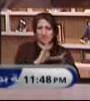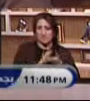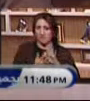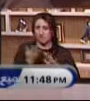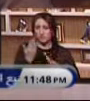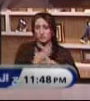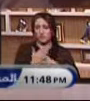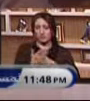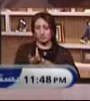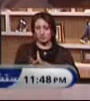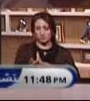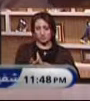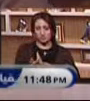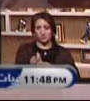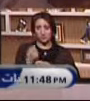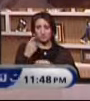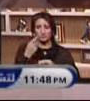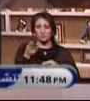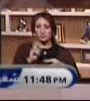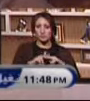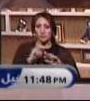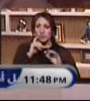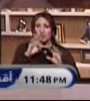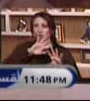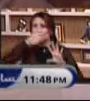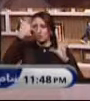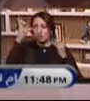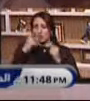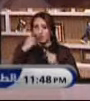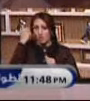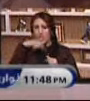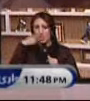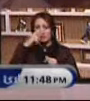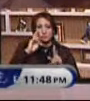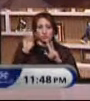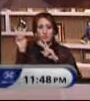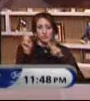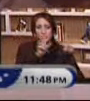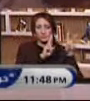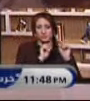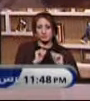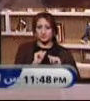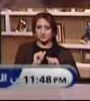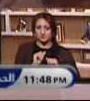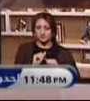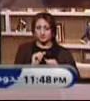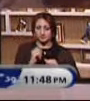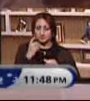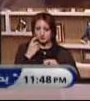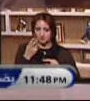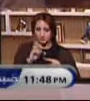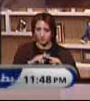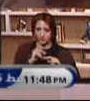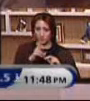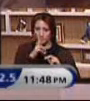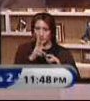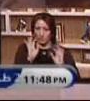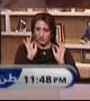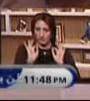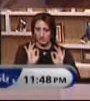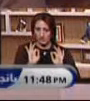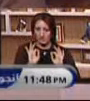لما تدلهم الخطوب وتسود الدنيا على اللوحة أمامك تقول الله هو نهايتي كده إيه؟ يعني أنا هظل في